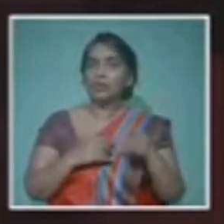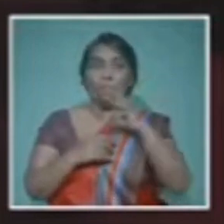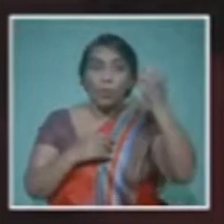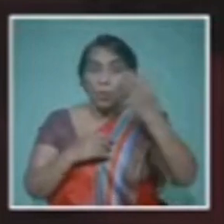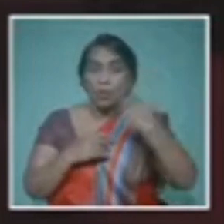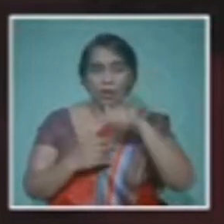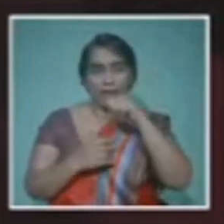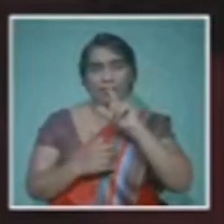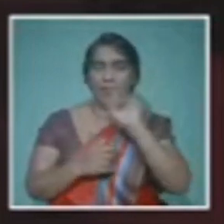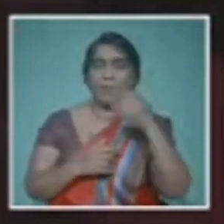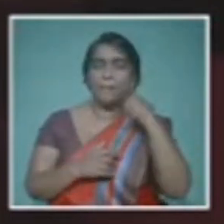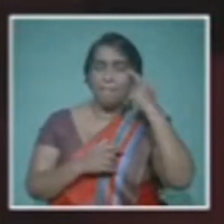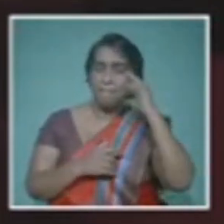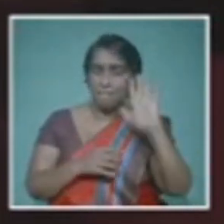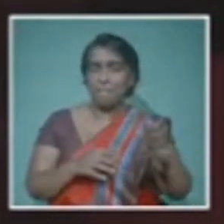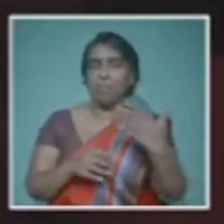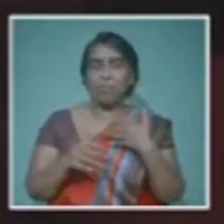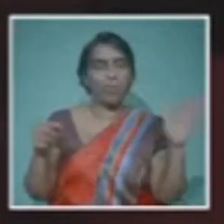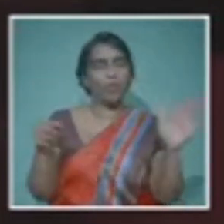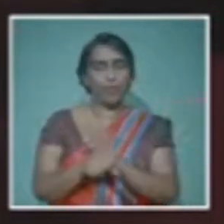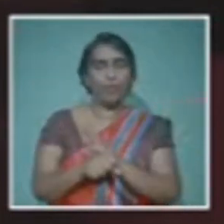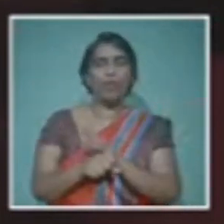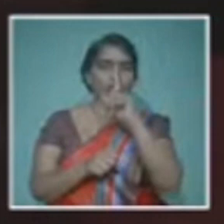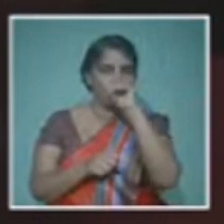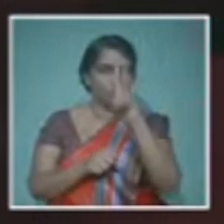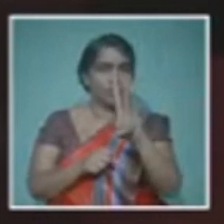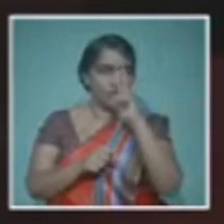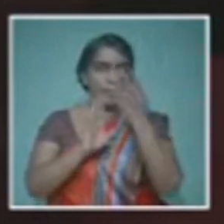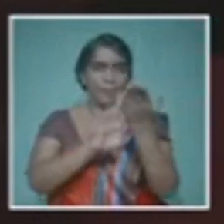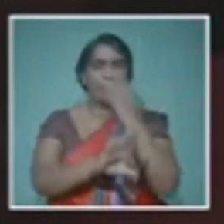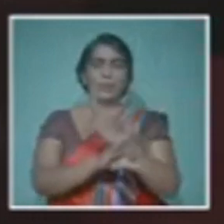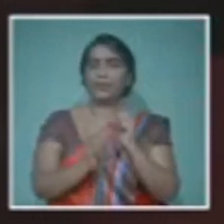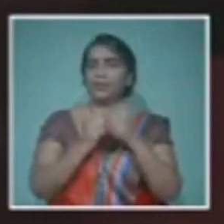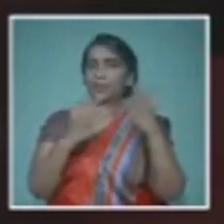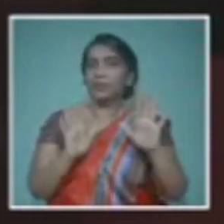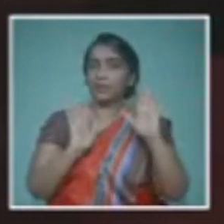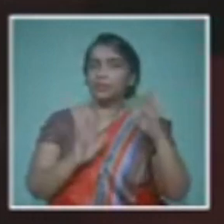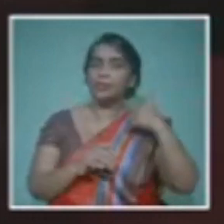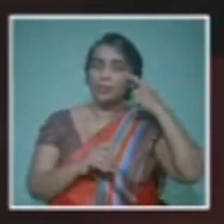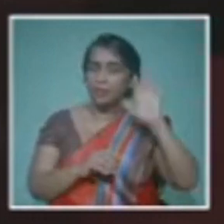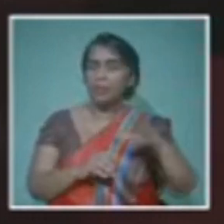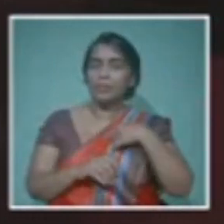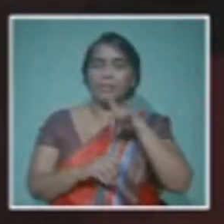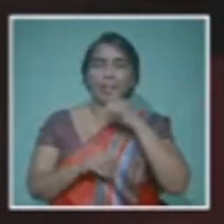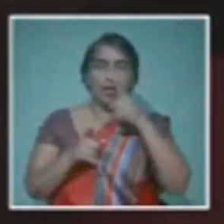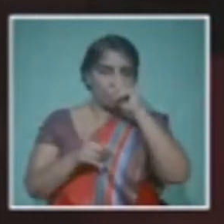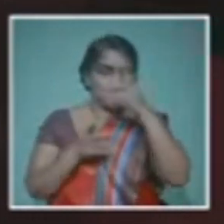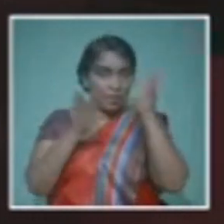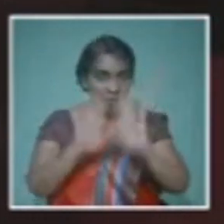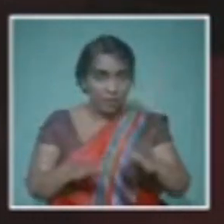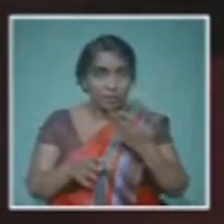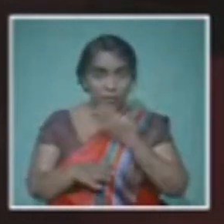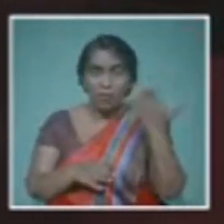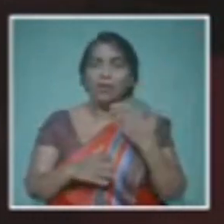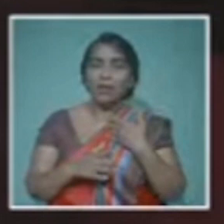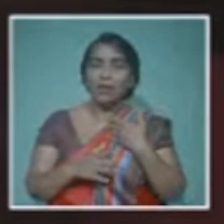වකවානු කියන්නේ නැහැ. අපි බලන්නේ උපරිම අපි බලනවා සති දෙකකට පෙර මේ කටයුත්ත කරන්න. නමුත් අපි බලනවා මේ සතියේ අවසන් කරගන්න පුළුවන් වුණොත්